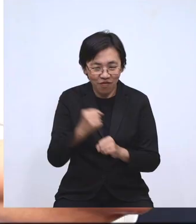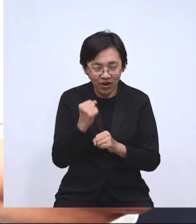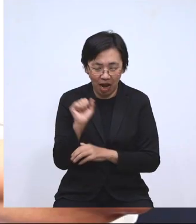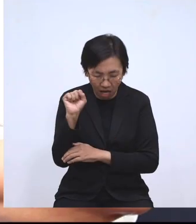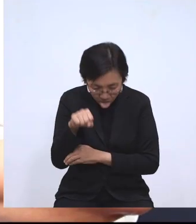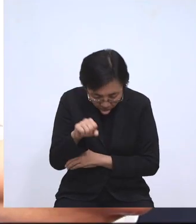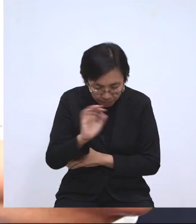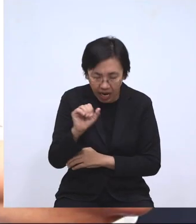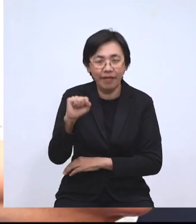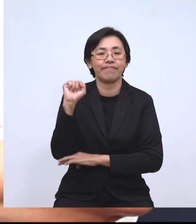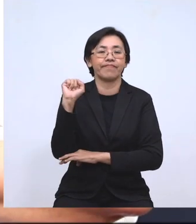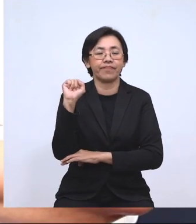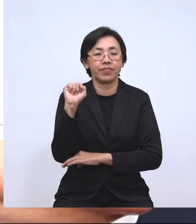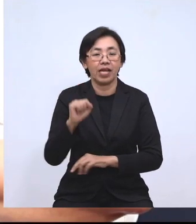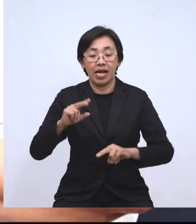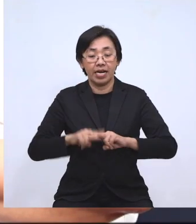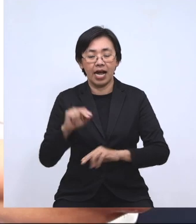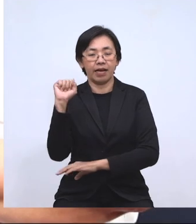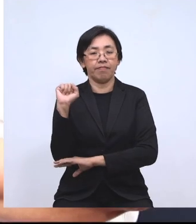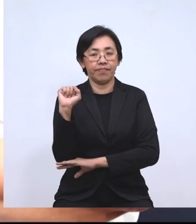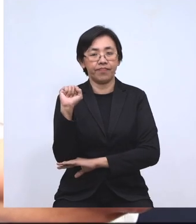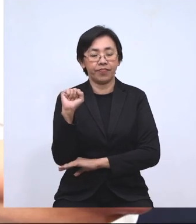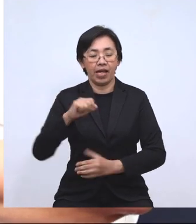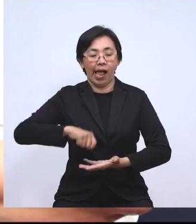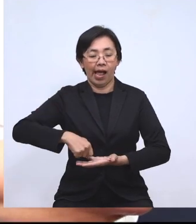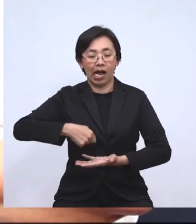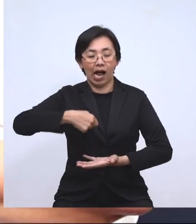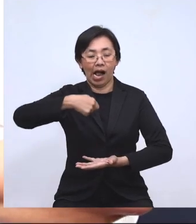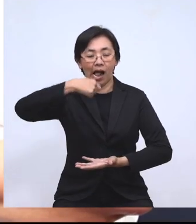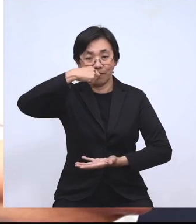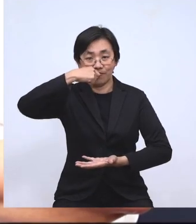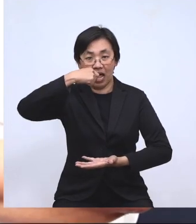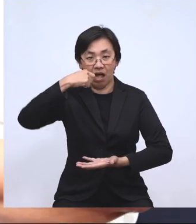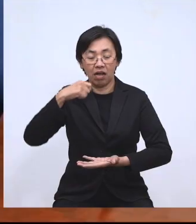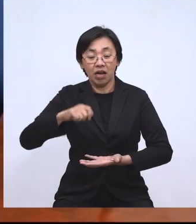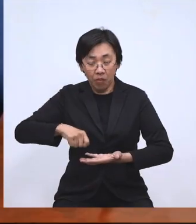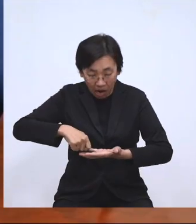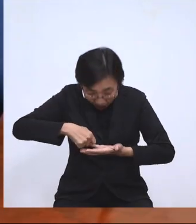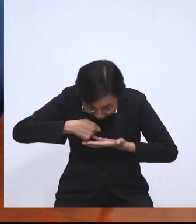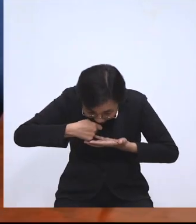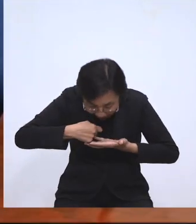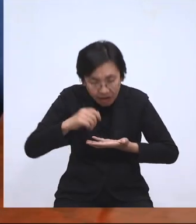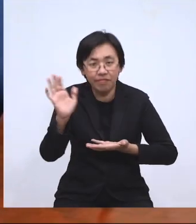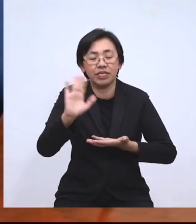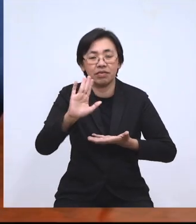ไปฝึกก็คืออย่างน้อยเนี่ยแค่ย้ำว่ามอสนั่งหลังตรงนะยกช้อนเข้าไปนะใช่ค่ะ